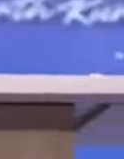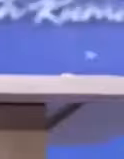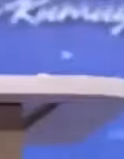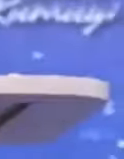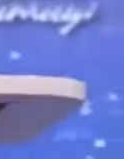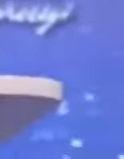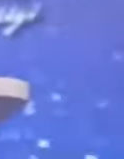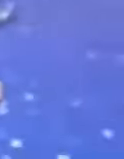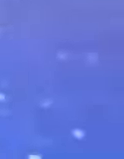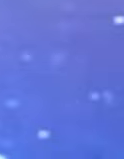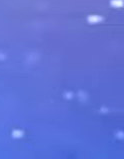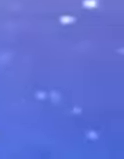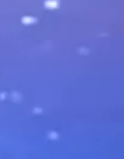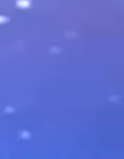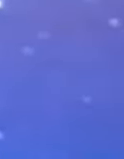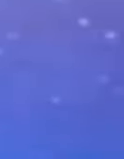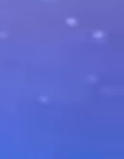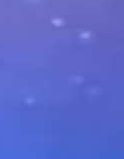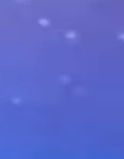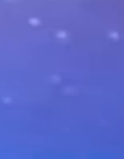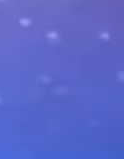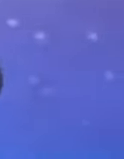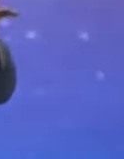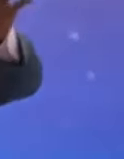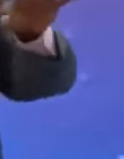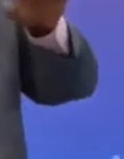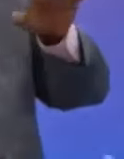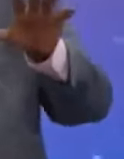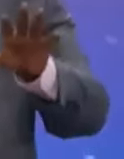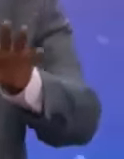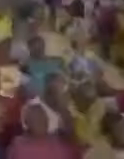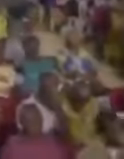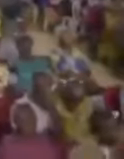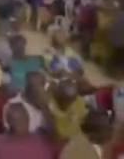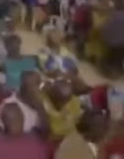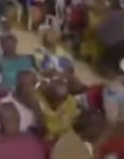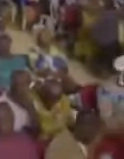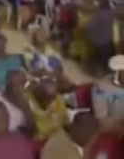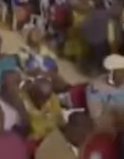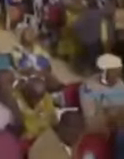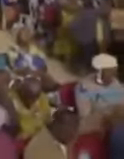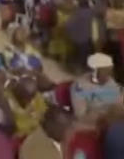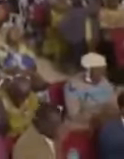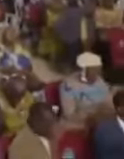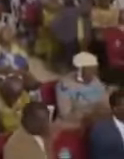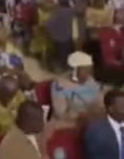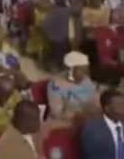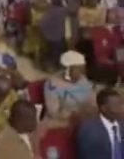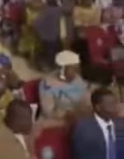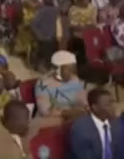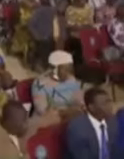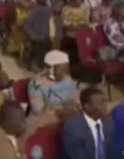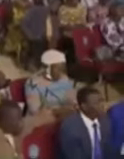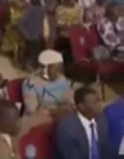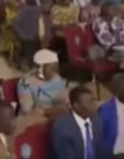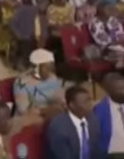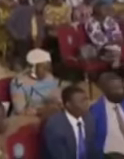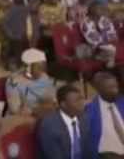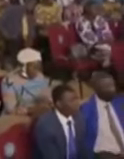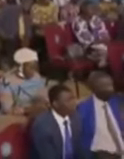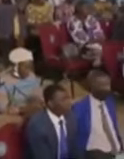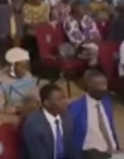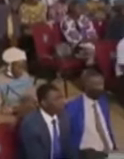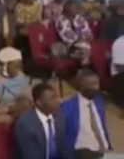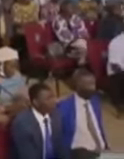plus le cigarett avec eux vous ne faites plus le cours pour eux parce